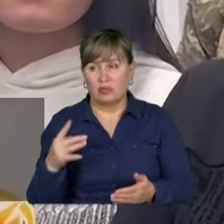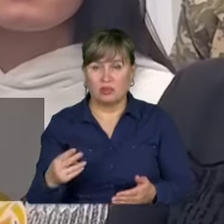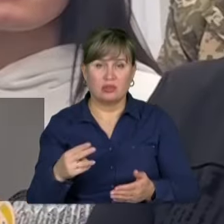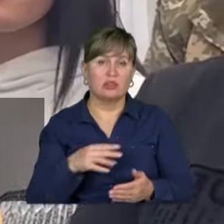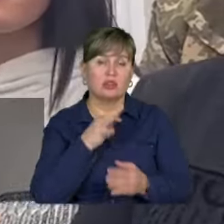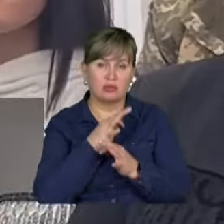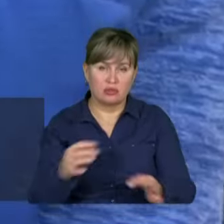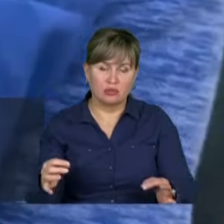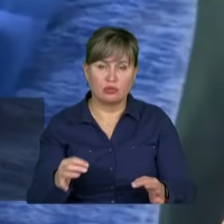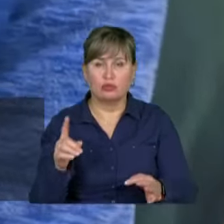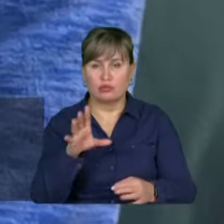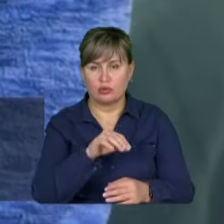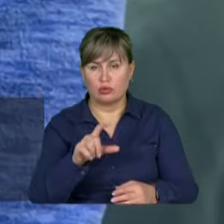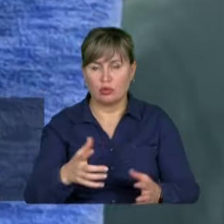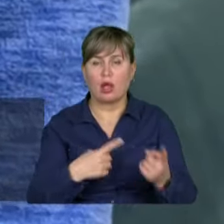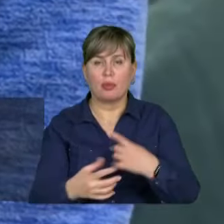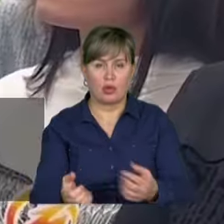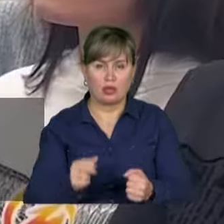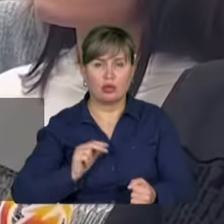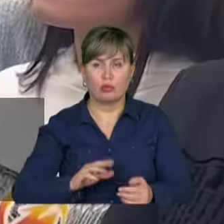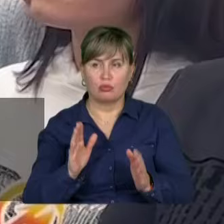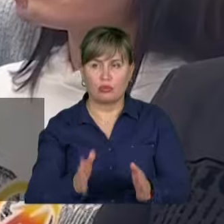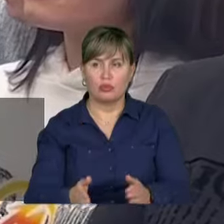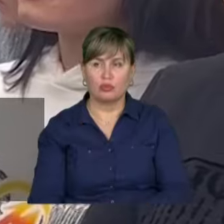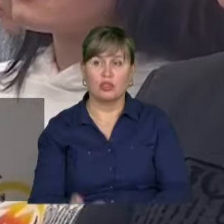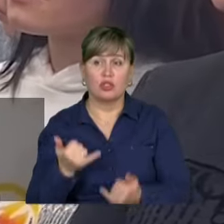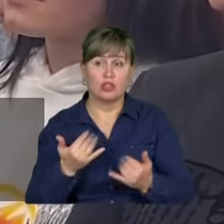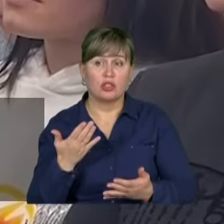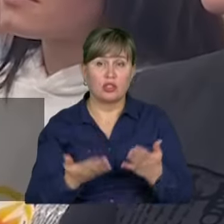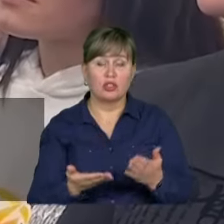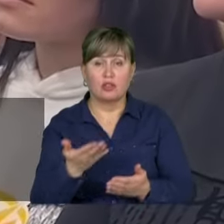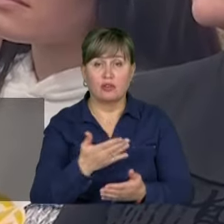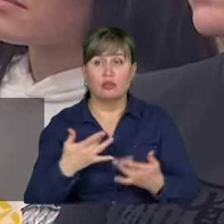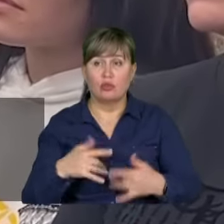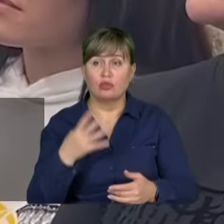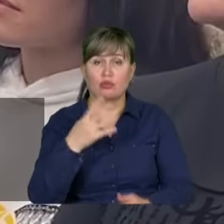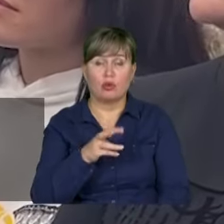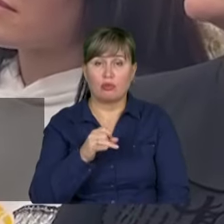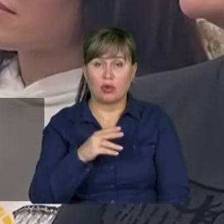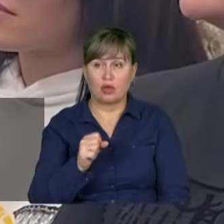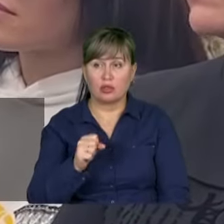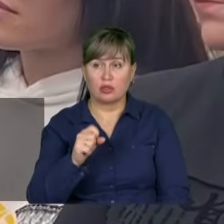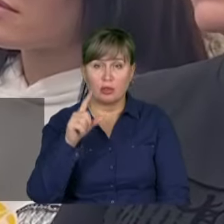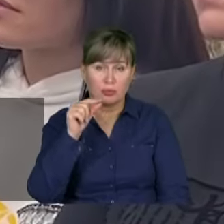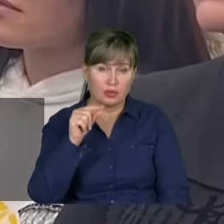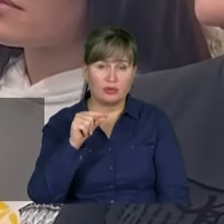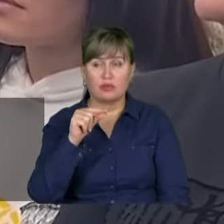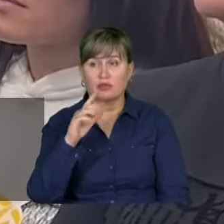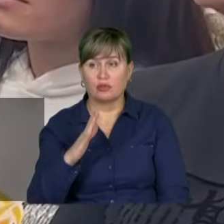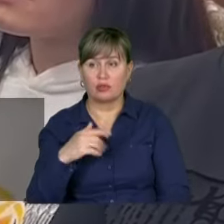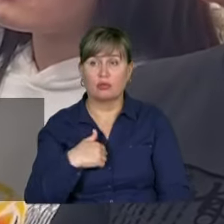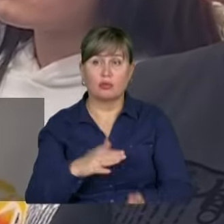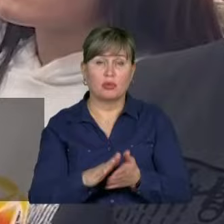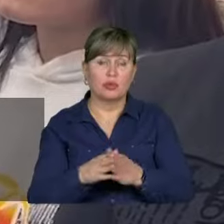всех сотрудников снова примут на работу. Сейчас, если вы увольняетесь, 4 марта это понедельник, край 5-го, да, мы подписываем